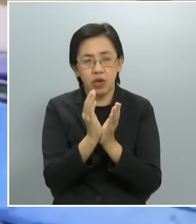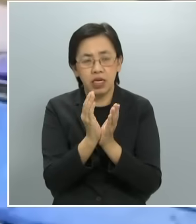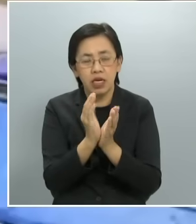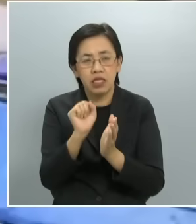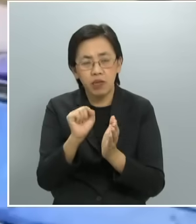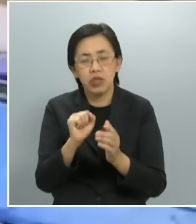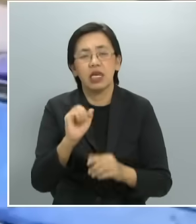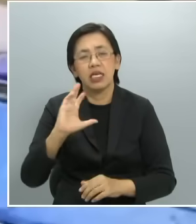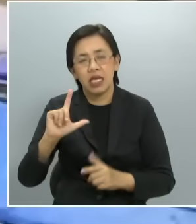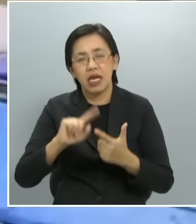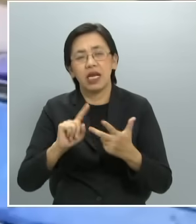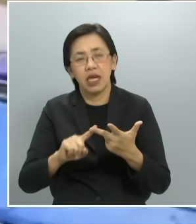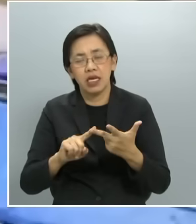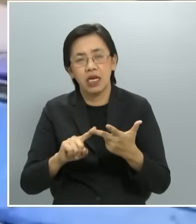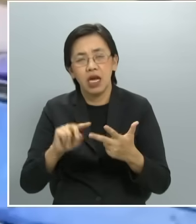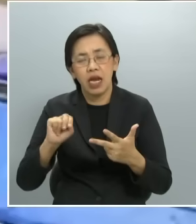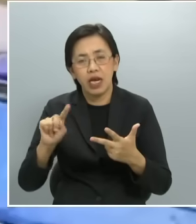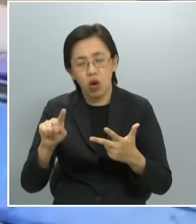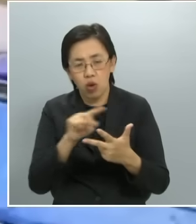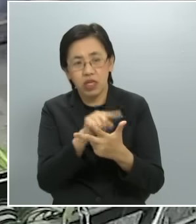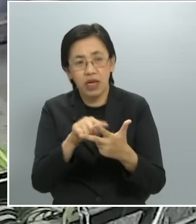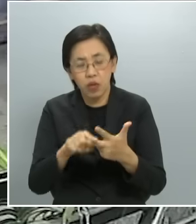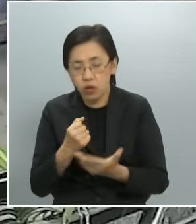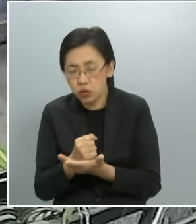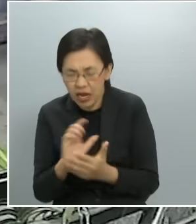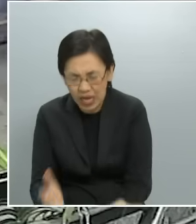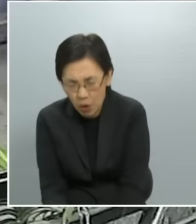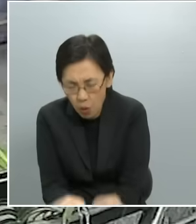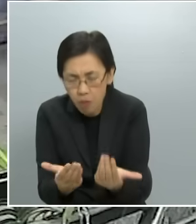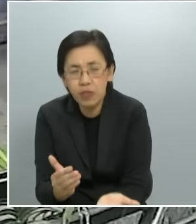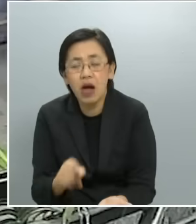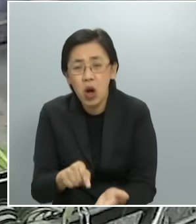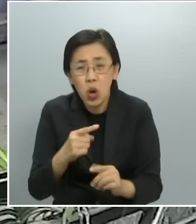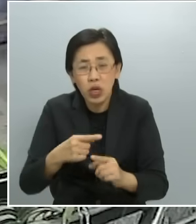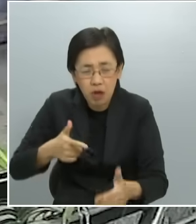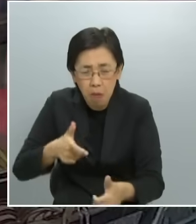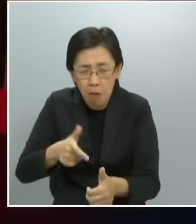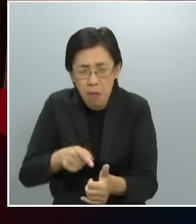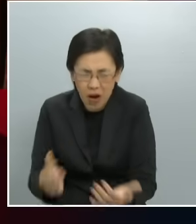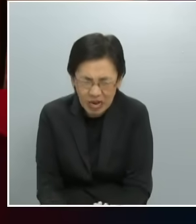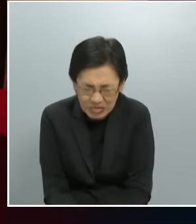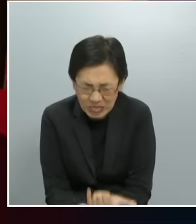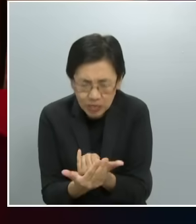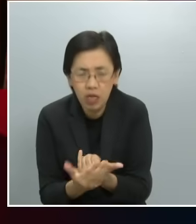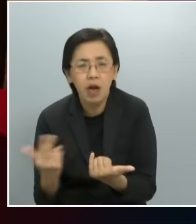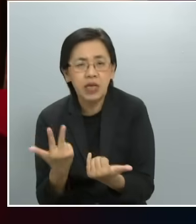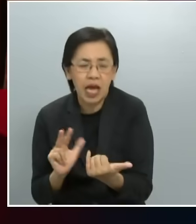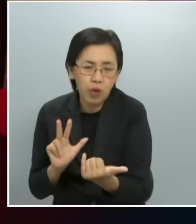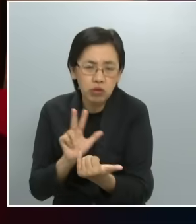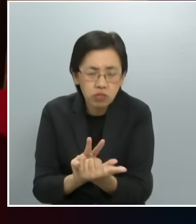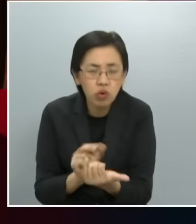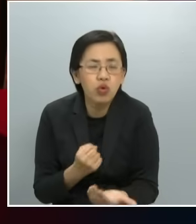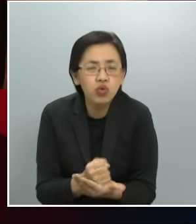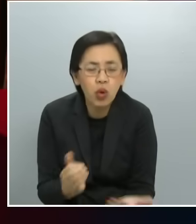ตำรวจชนาธัชและพันตำรวจตรีณรงค์อันนี้ช่วยอุ้มร่างสารวัตรสิวหลังจากที่ถูกยิงออกจากพื้นที่เกิดเหตุครับ